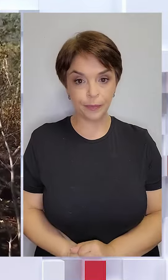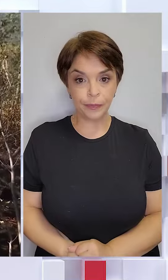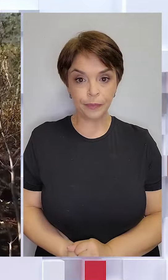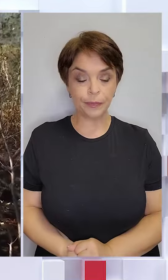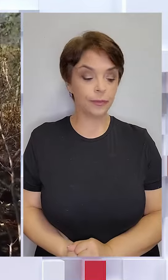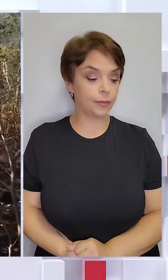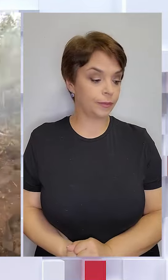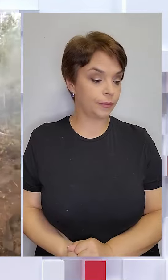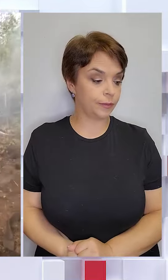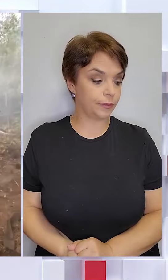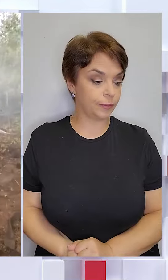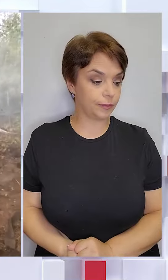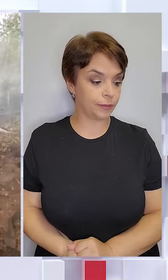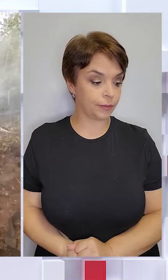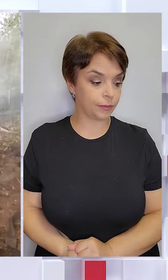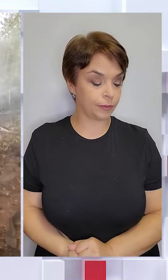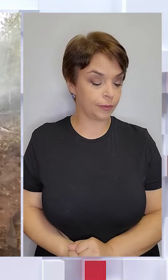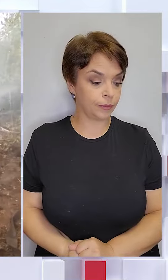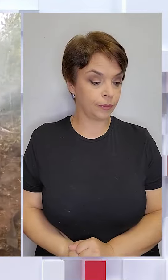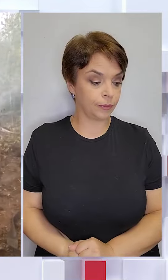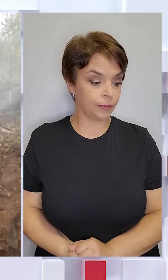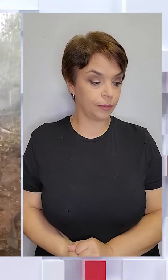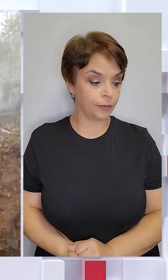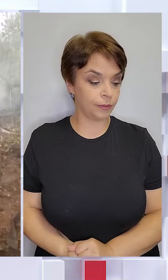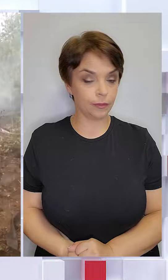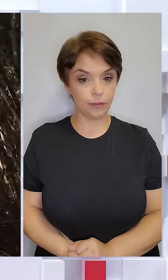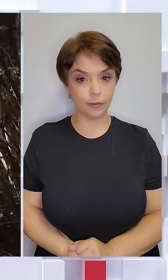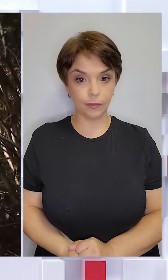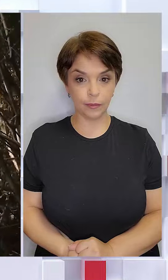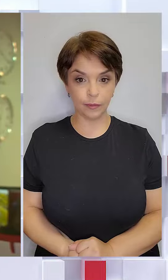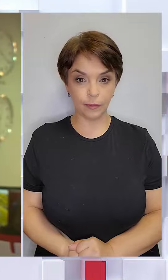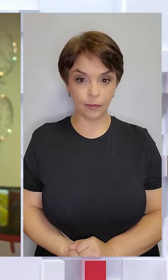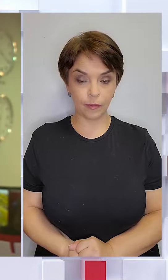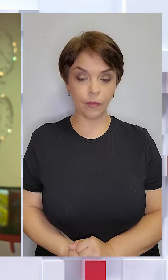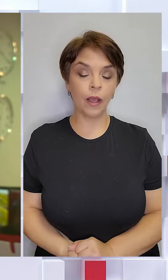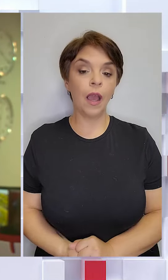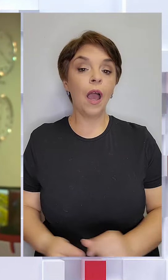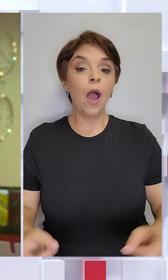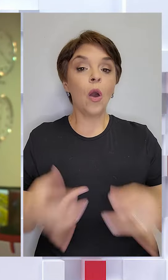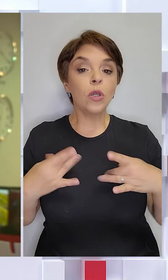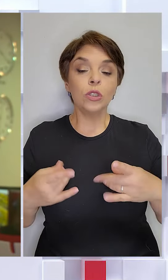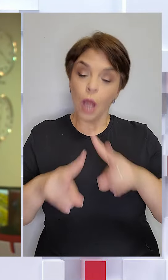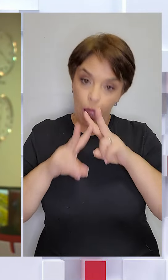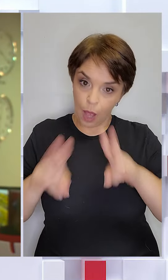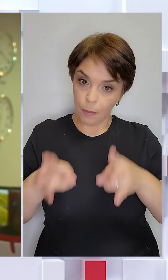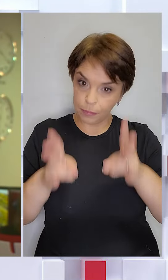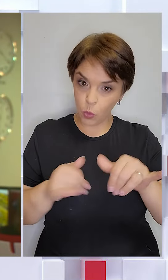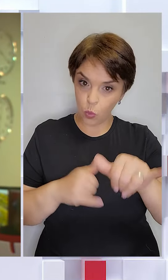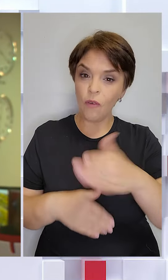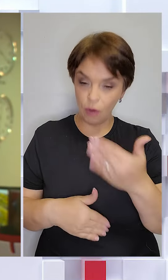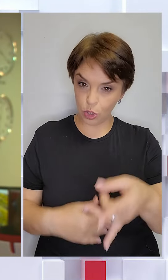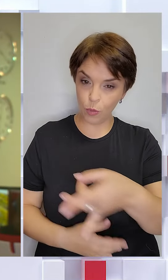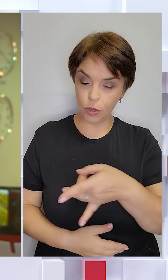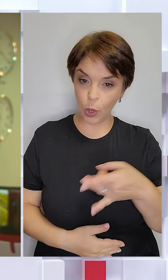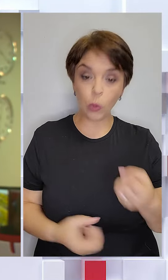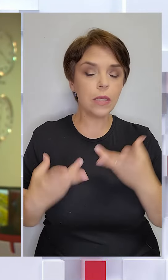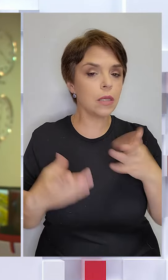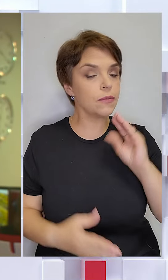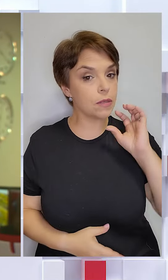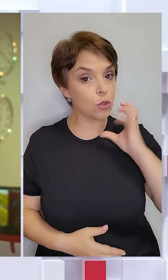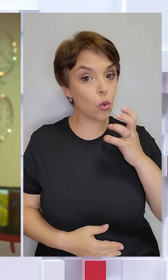Махно, Антон Онищук, Олександр Ковтунець, ТСН 1+1. Розкажіть, чи схоже лихо коїться в вашому регіоні, наскільки